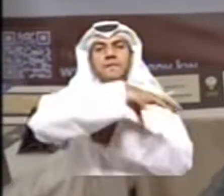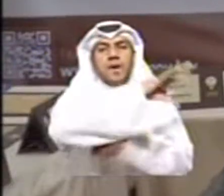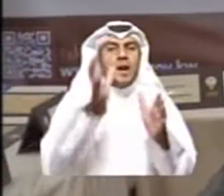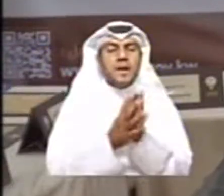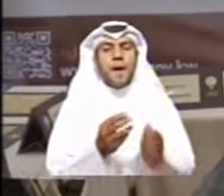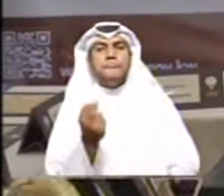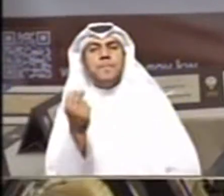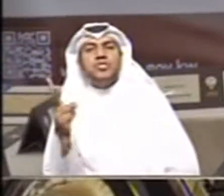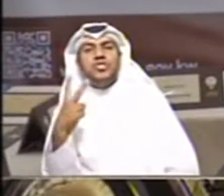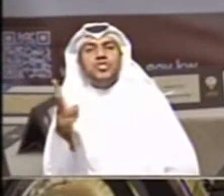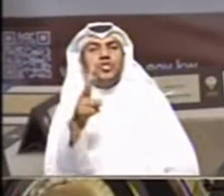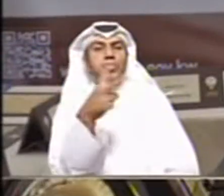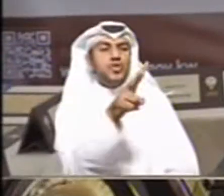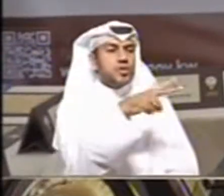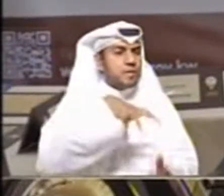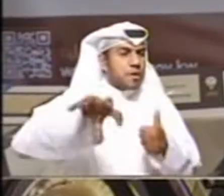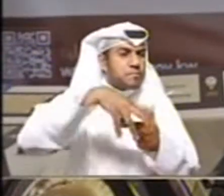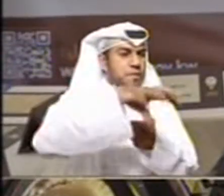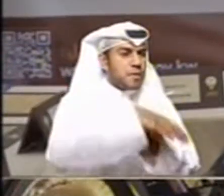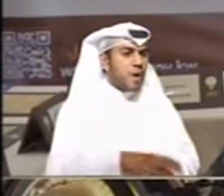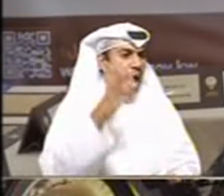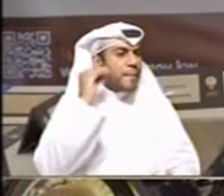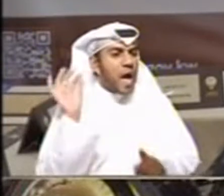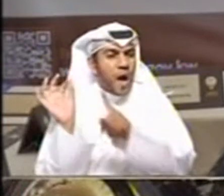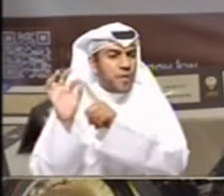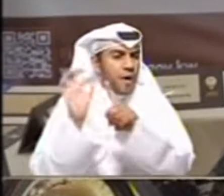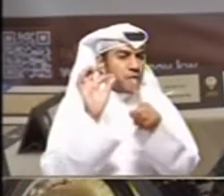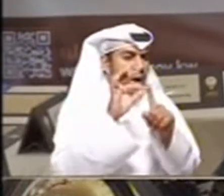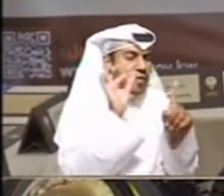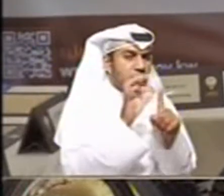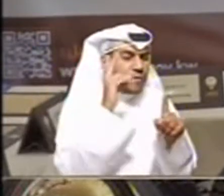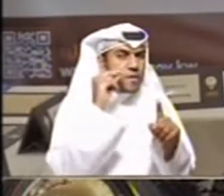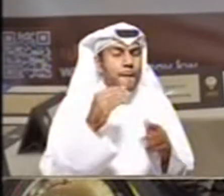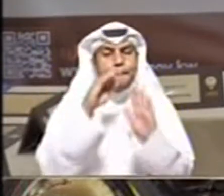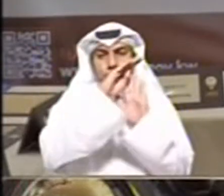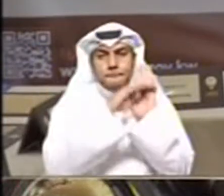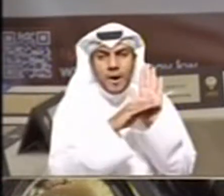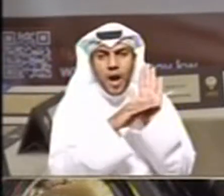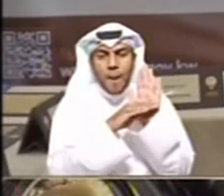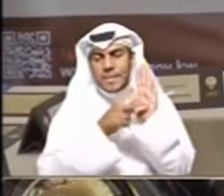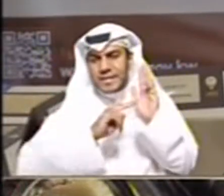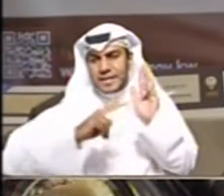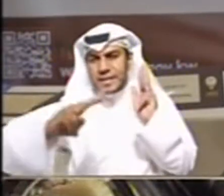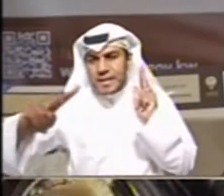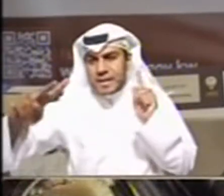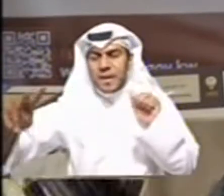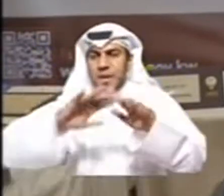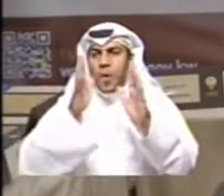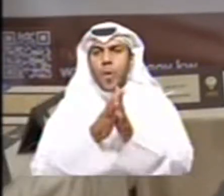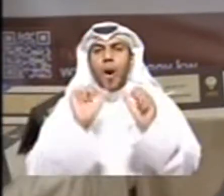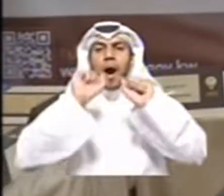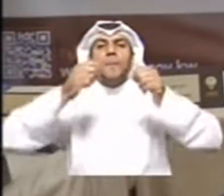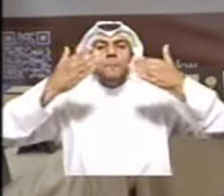صاحب المبادرة في هذه الحملة لاستحداث برامج تدريبية نوعية تخدم مجموعة من